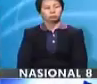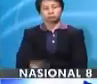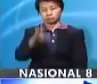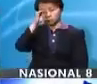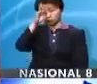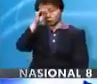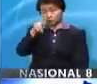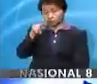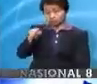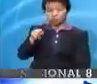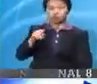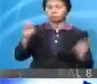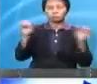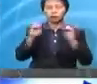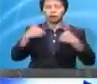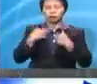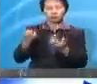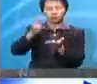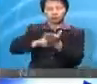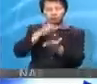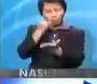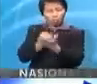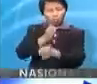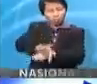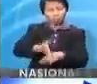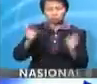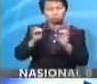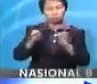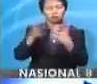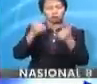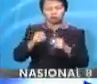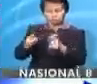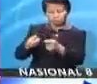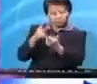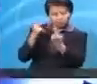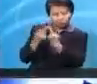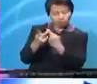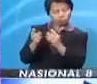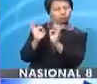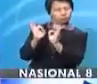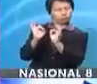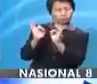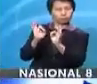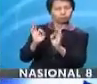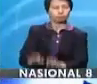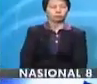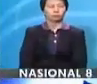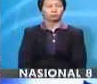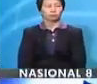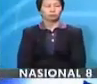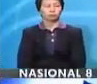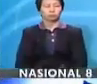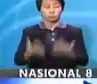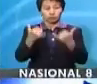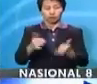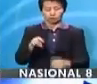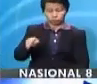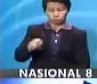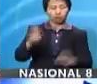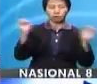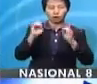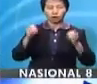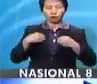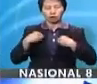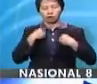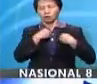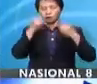Lelaki berkenaan yang tidak mempunyai rekod jenayah lampau kini dalam keadaan stabil. Setakat ni dia belum pernah ada rawatan